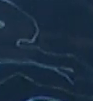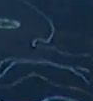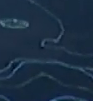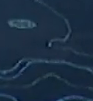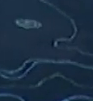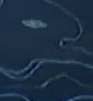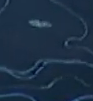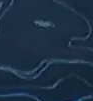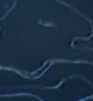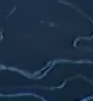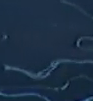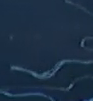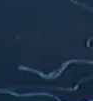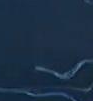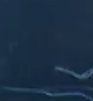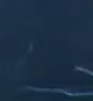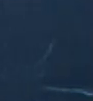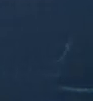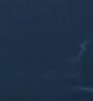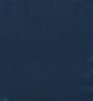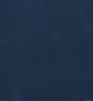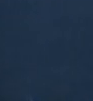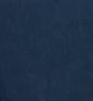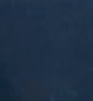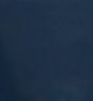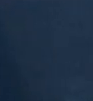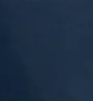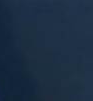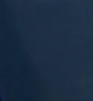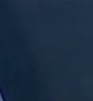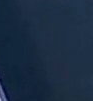всех событий в нашей стране. Подписывайтесь на наш канал в YouTube, ставьте